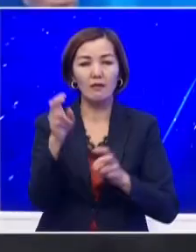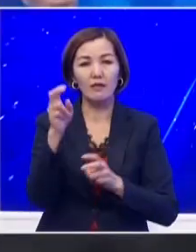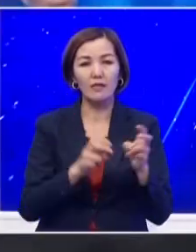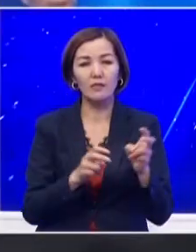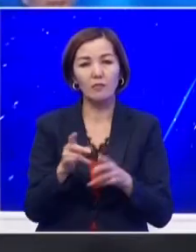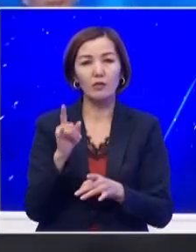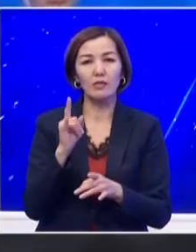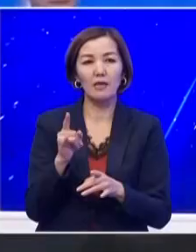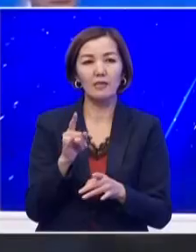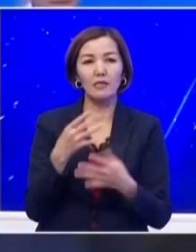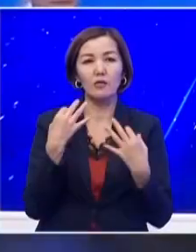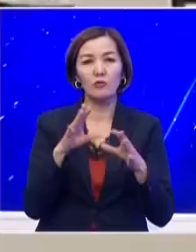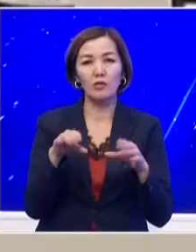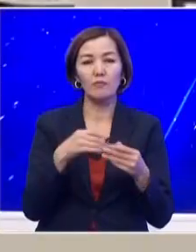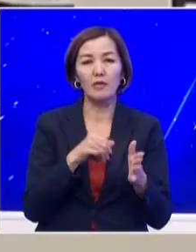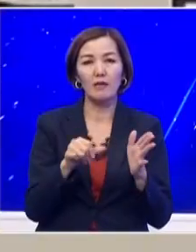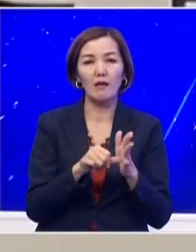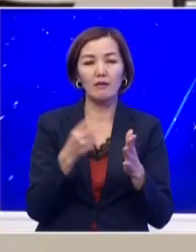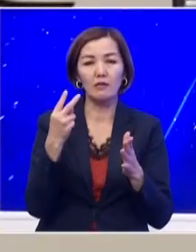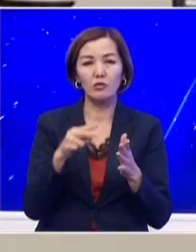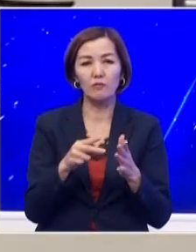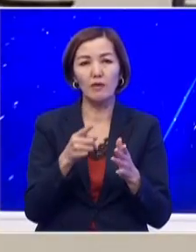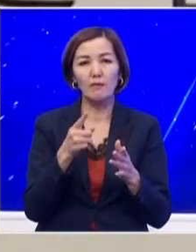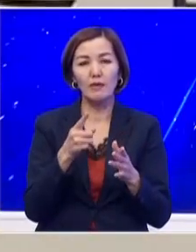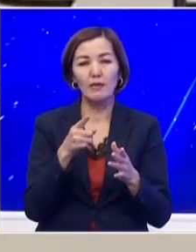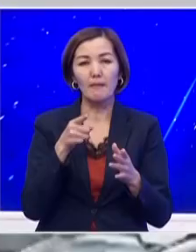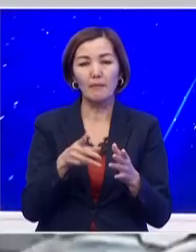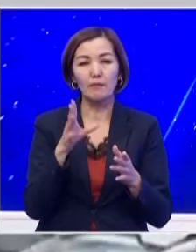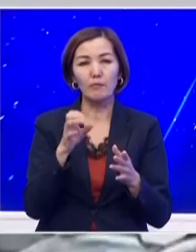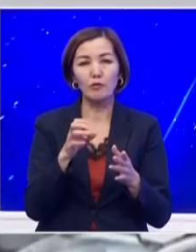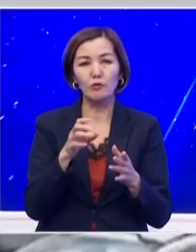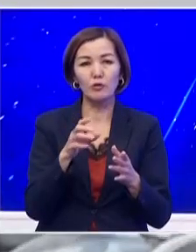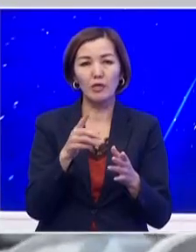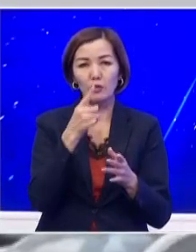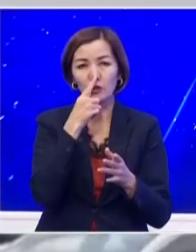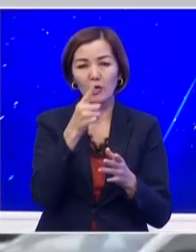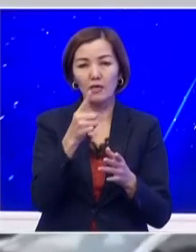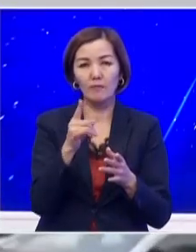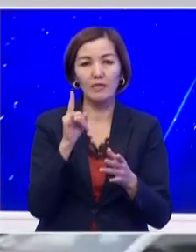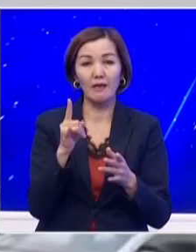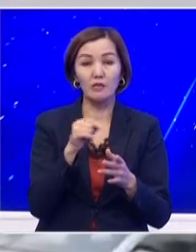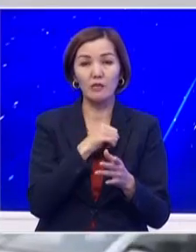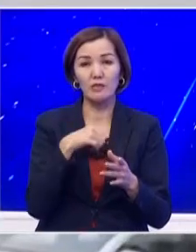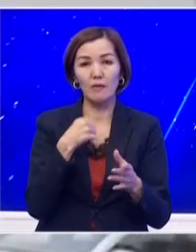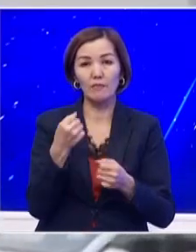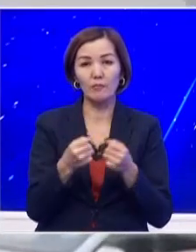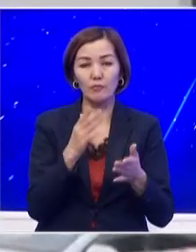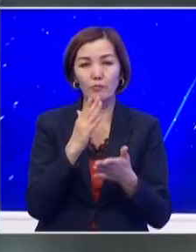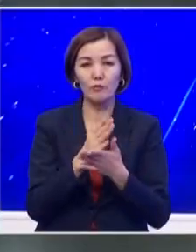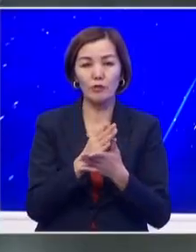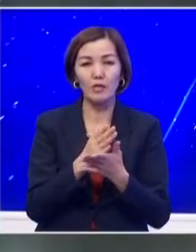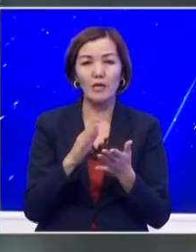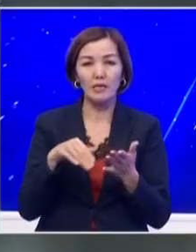такси қызметіне рұқсат берілді. Алдымен 20 көлік 1-5000 шақырымнан аспайтын жолда сынақтан өтетін болады. Кейін ресми түрде қызметіне кіріседі.